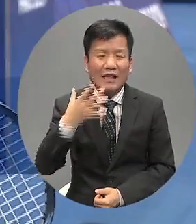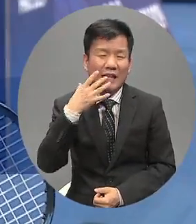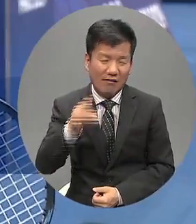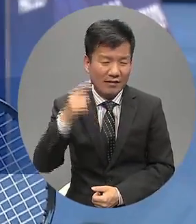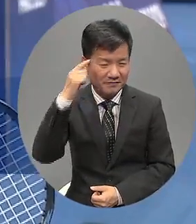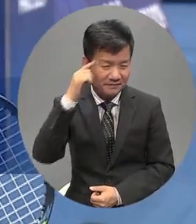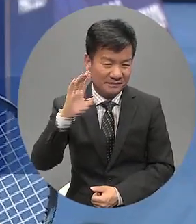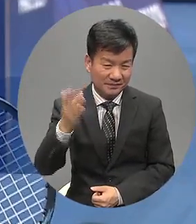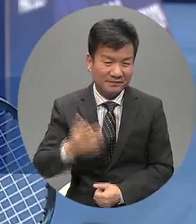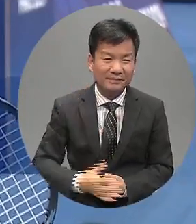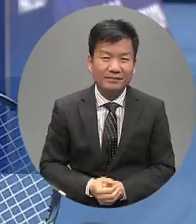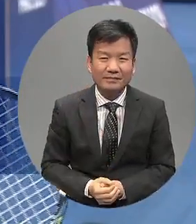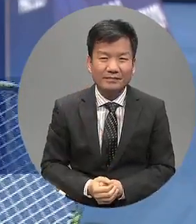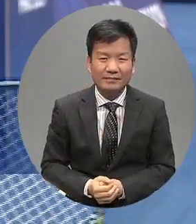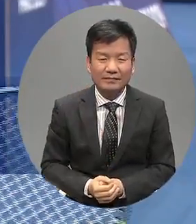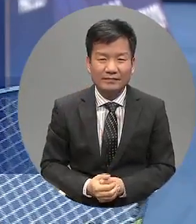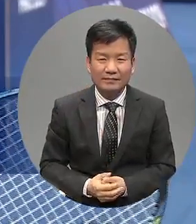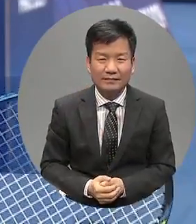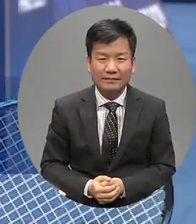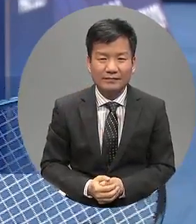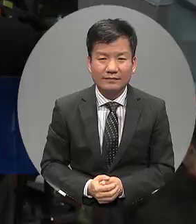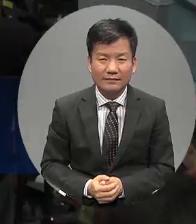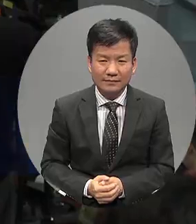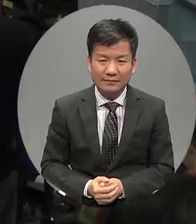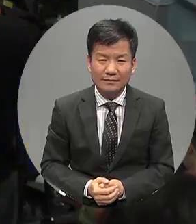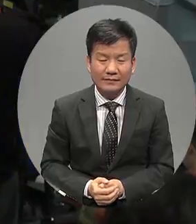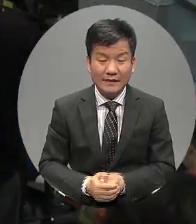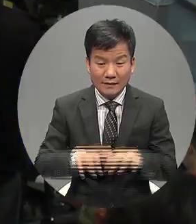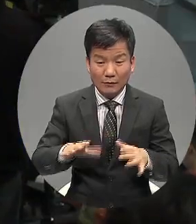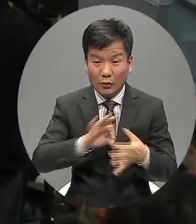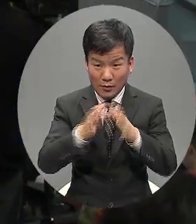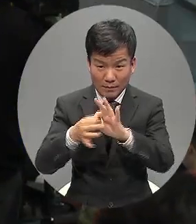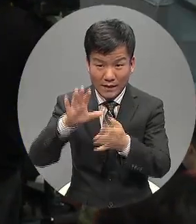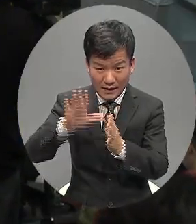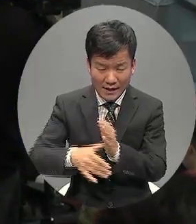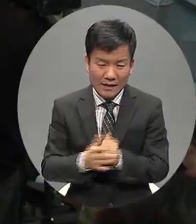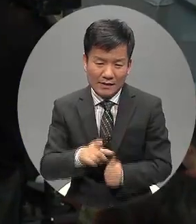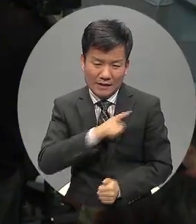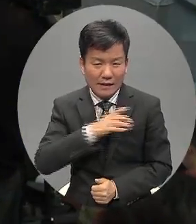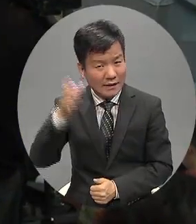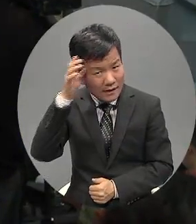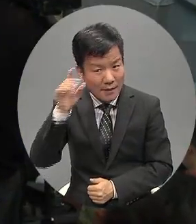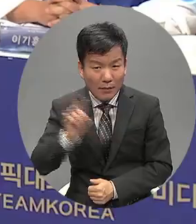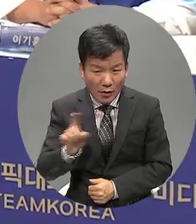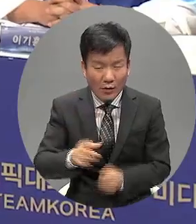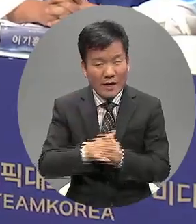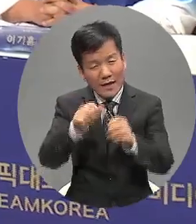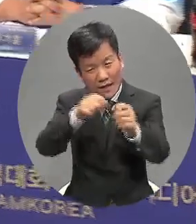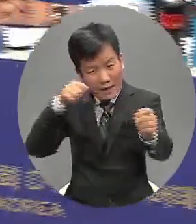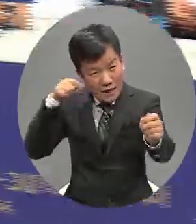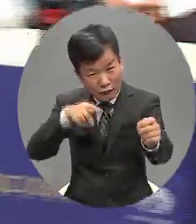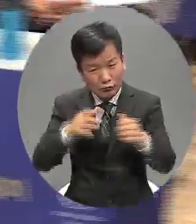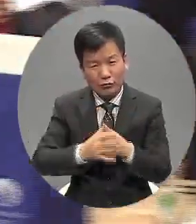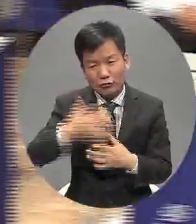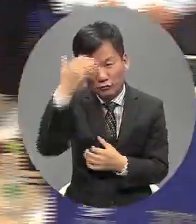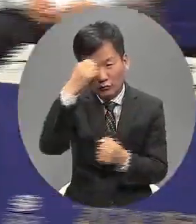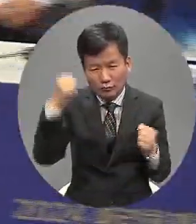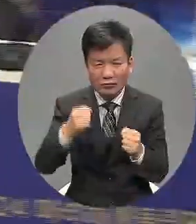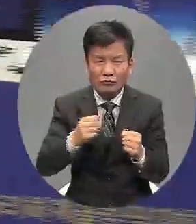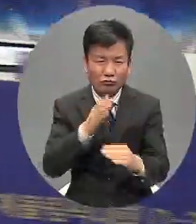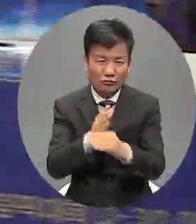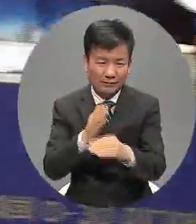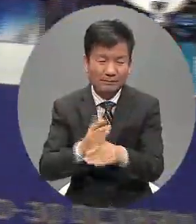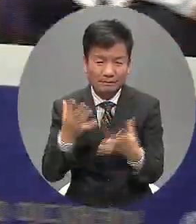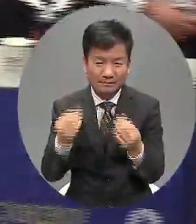당연하게 저희가 받아들일 수 있는 지금 경기력을 갖고 있습니다. 이번 올림픽에서 가장 기대되는 종목인 양궁은 충북인들이